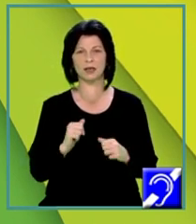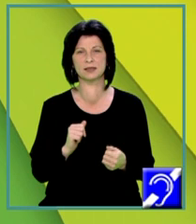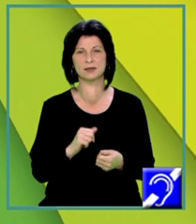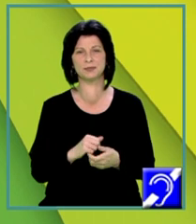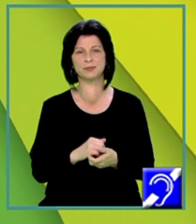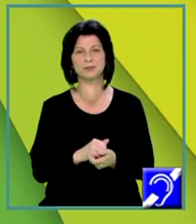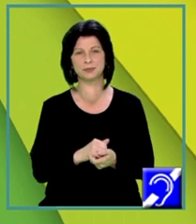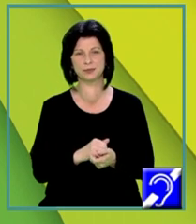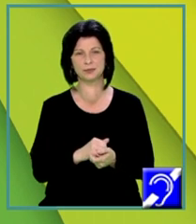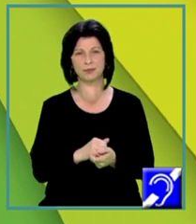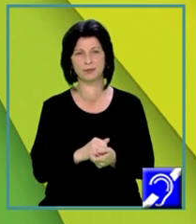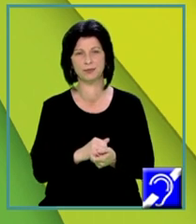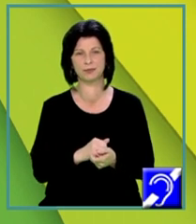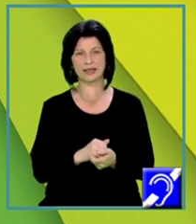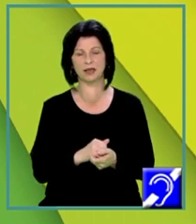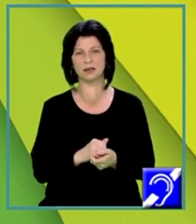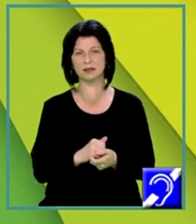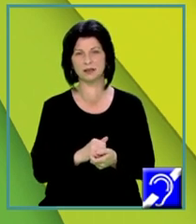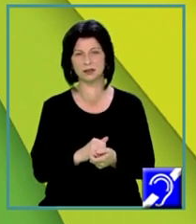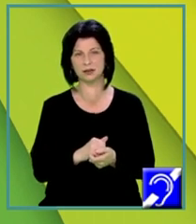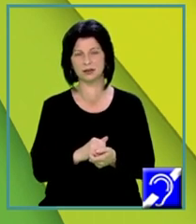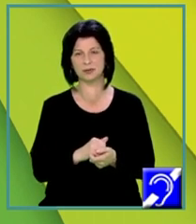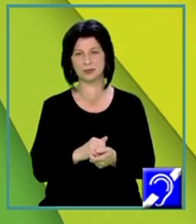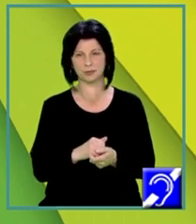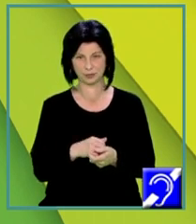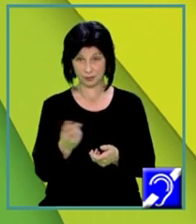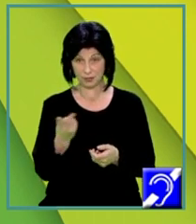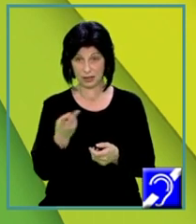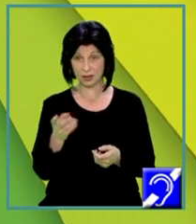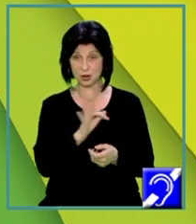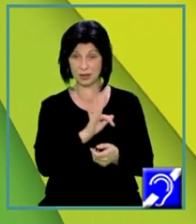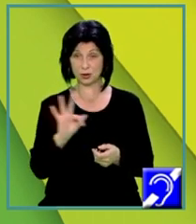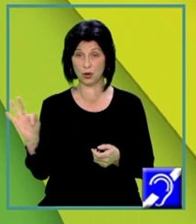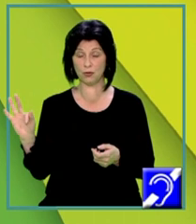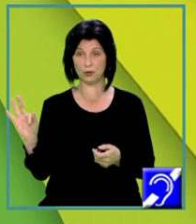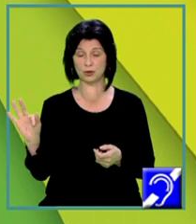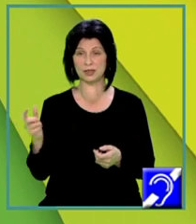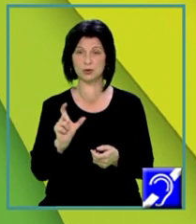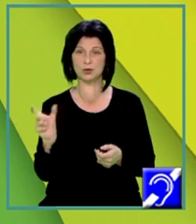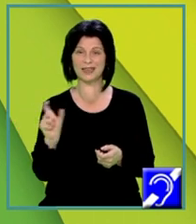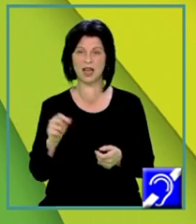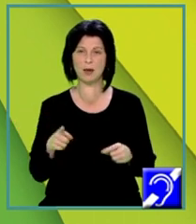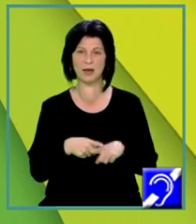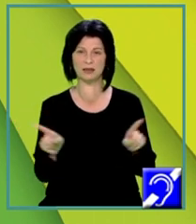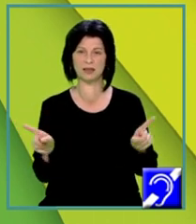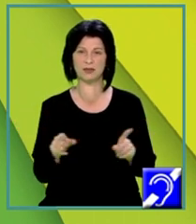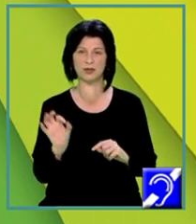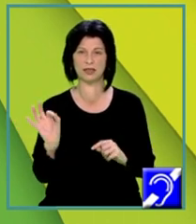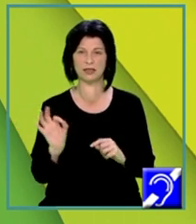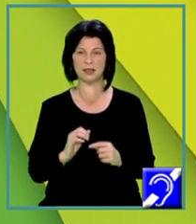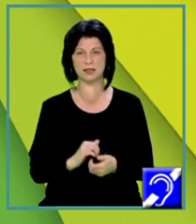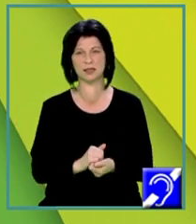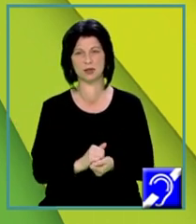pentru Ok timp aceste două funcții sunt elemente neutre ale operațiilor de adunare și înmulțire a funcțiilor